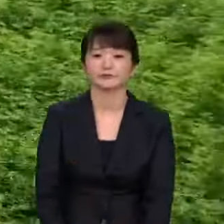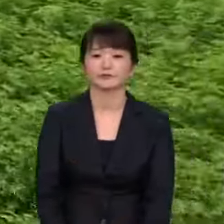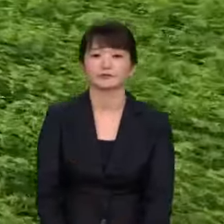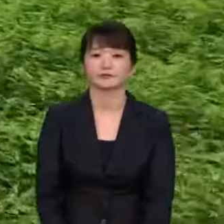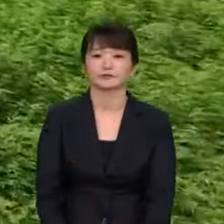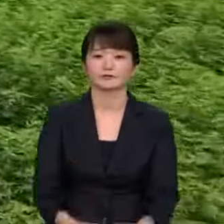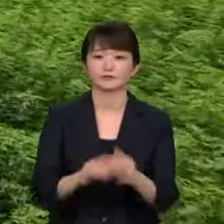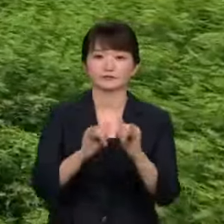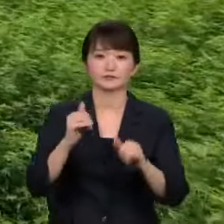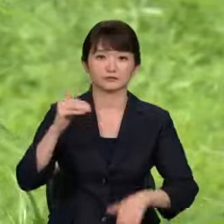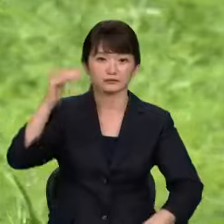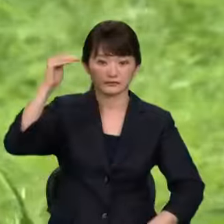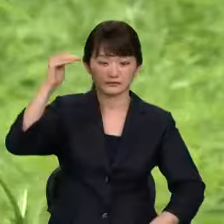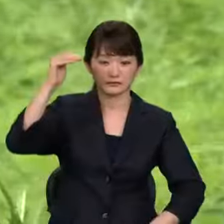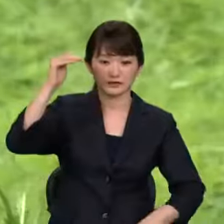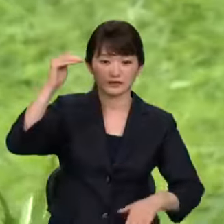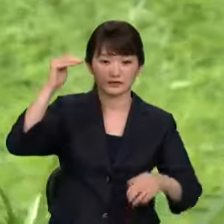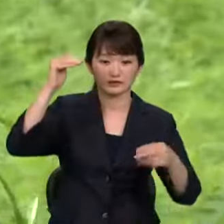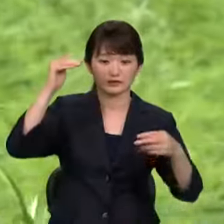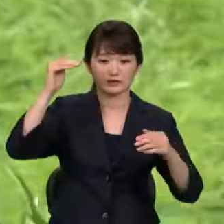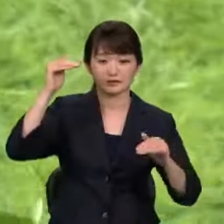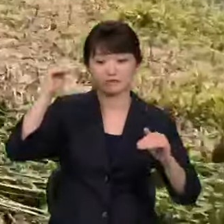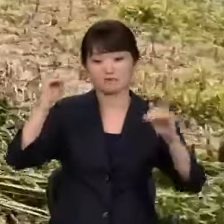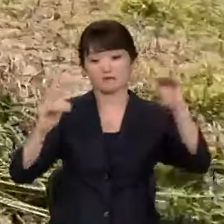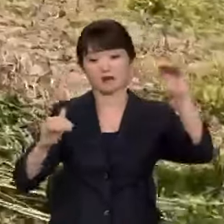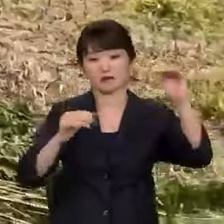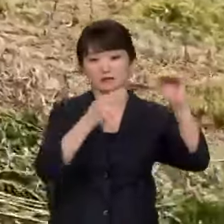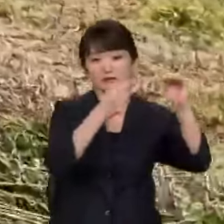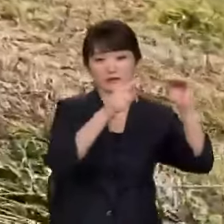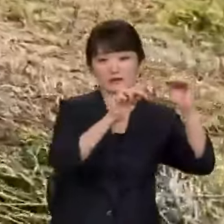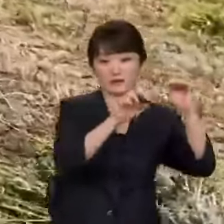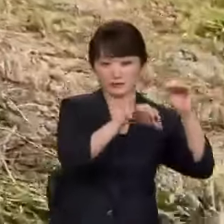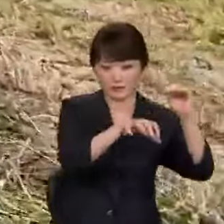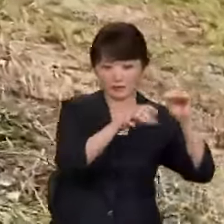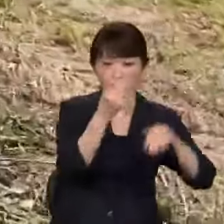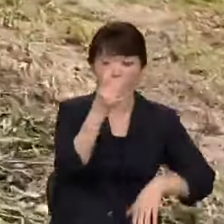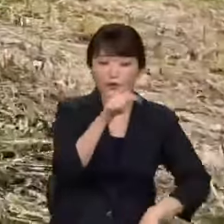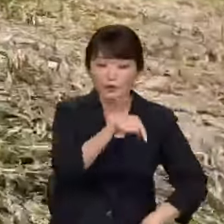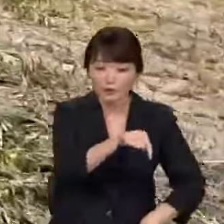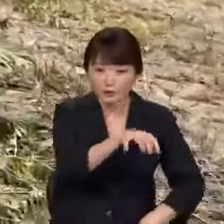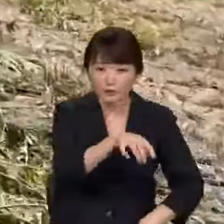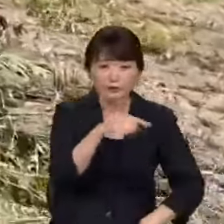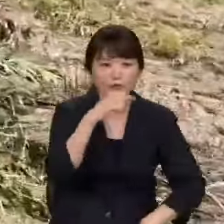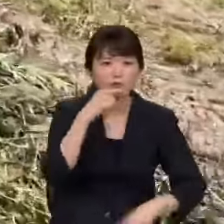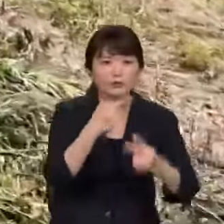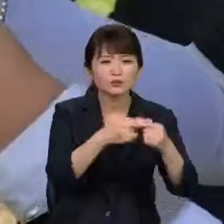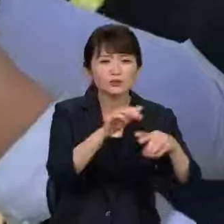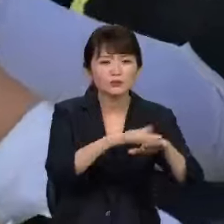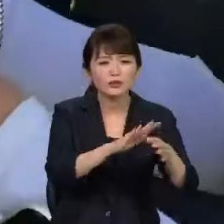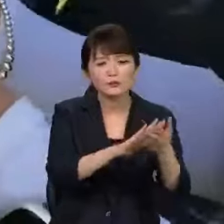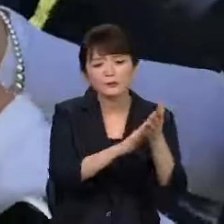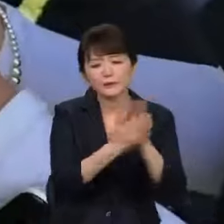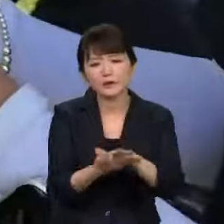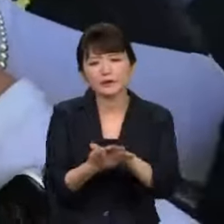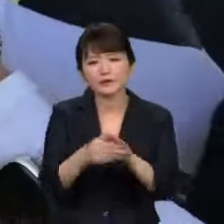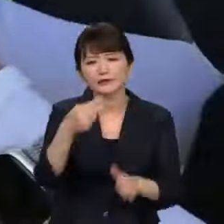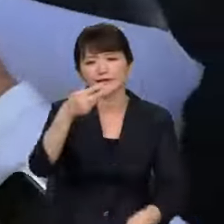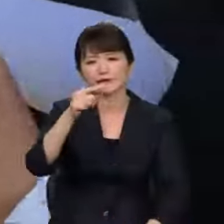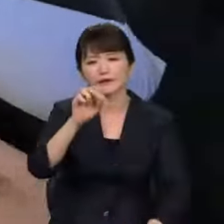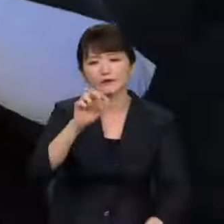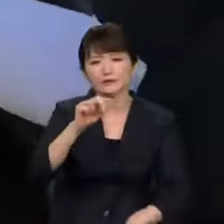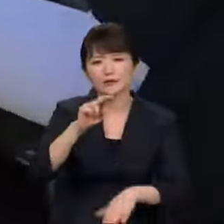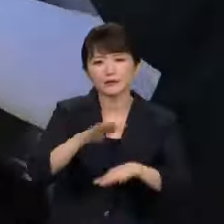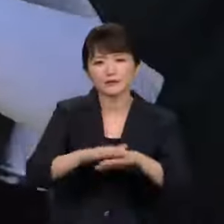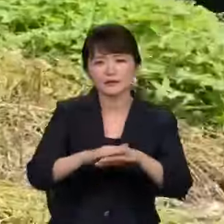사람 키보다 큰 대마가 빽빽한 이곳. 원래는 고추밭이었던 이곳이 대마밭이 된 데엔 사연이